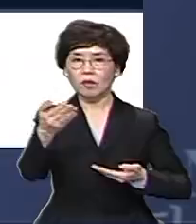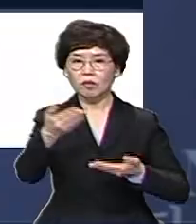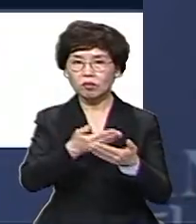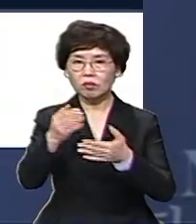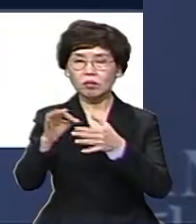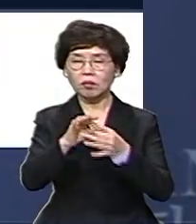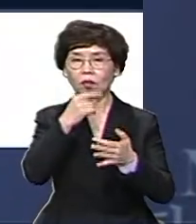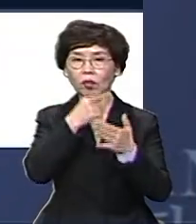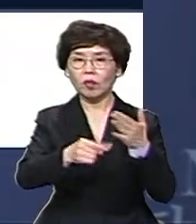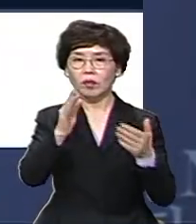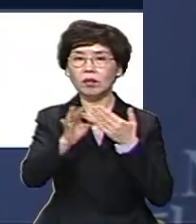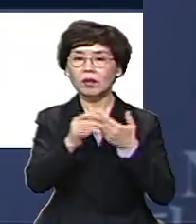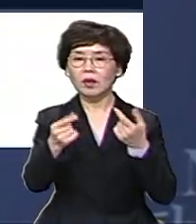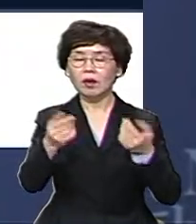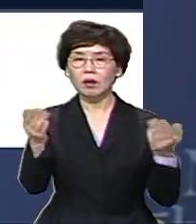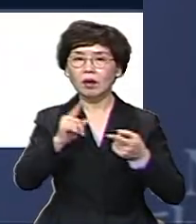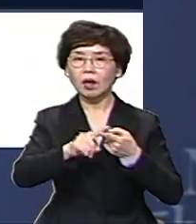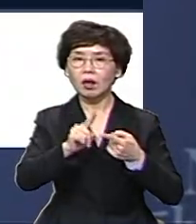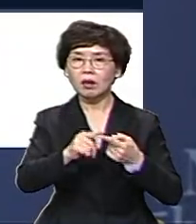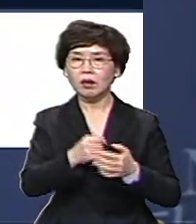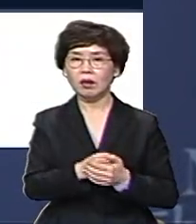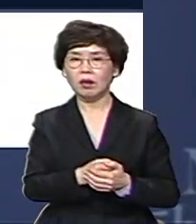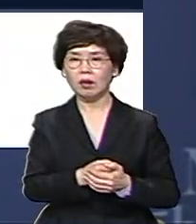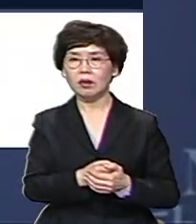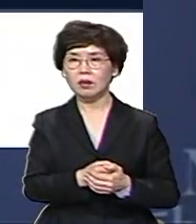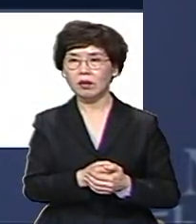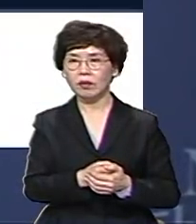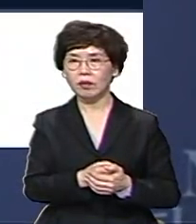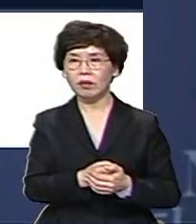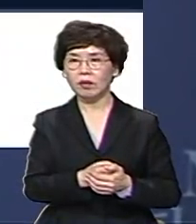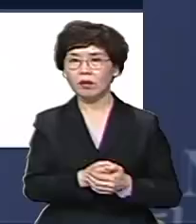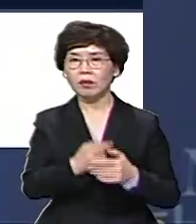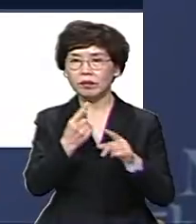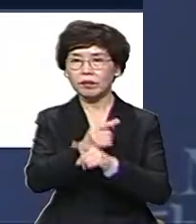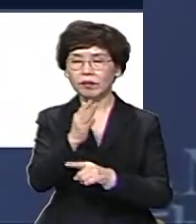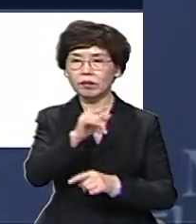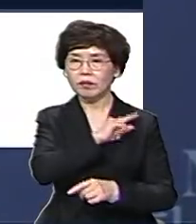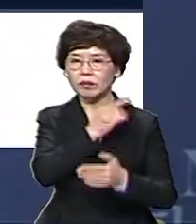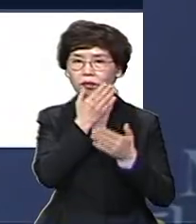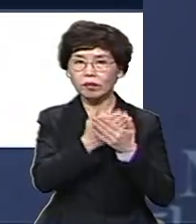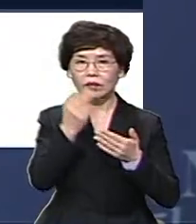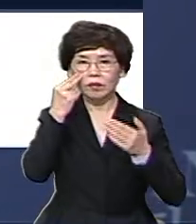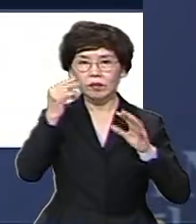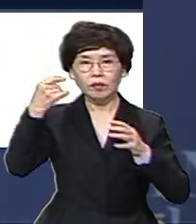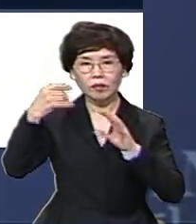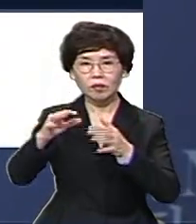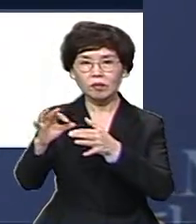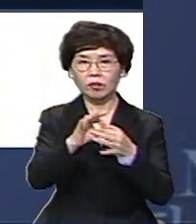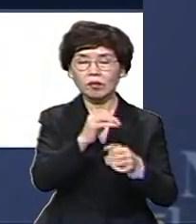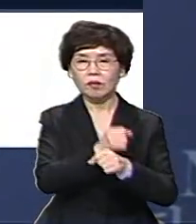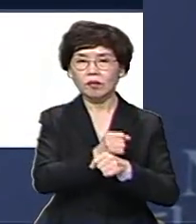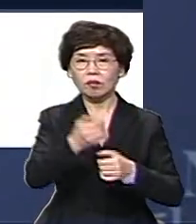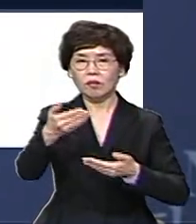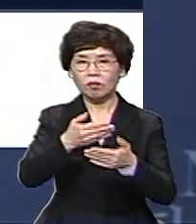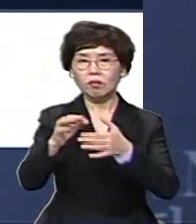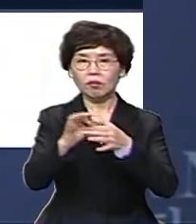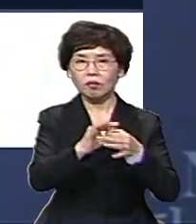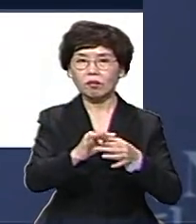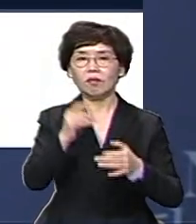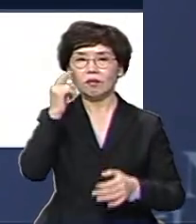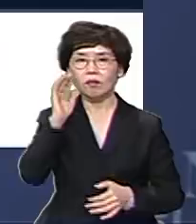점들은 이런 관세 때문에 생긴 것이라고 생각합니다. 중국 측에서 너무나 많은 금액이 전체적으로